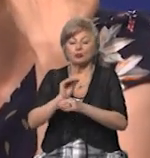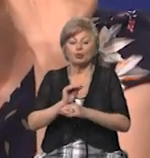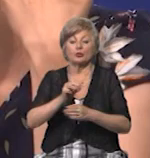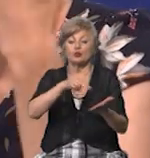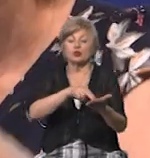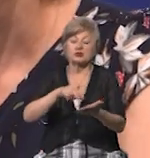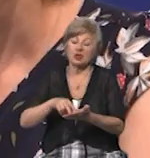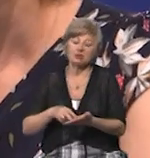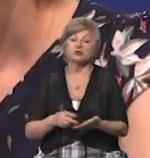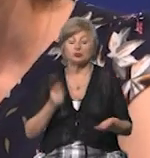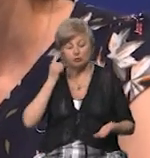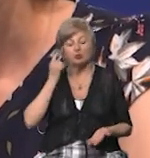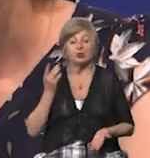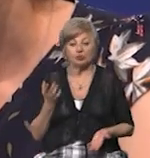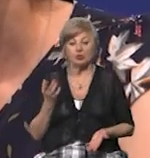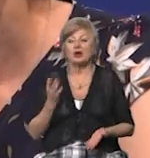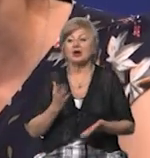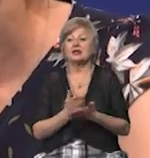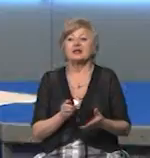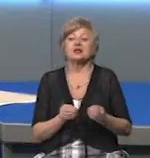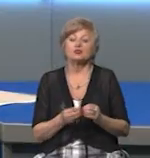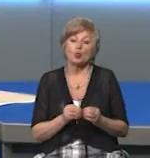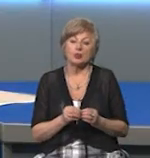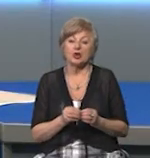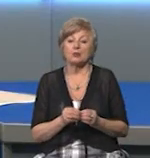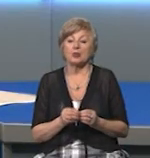буде все нормально. І є ще проблема щодо